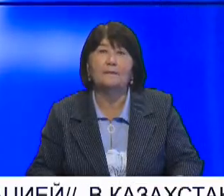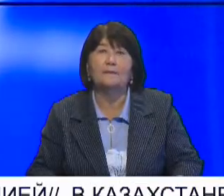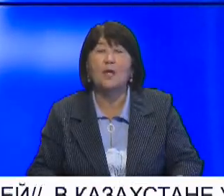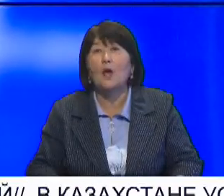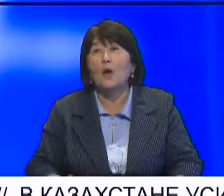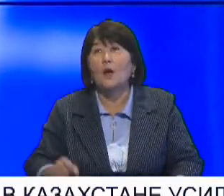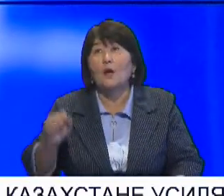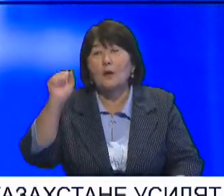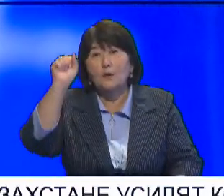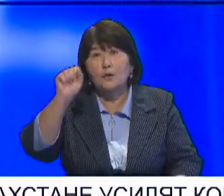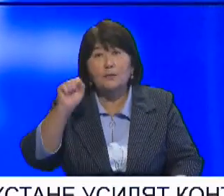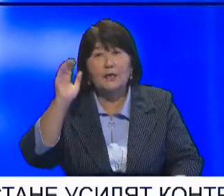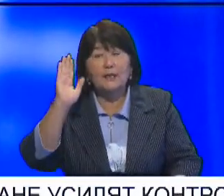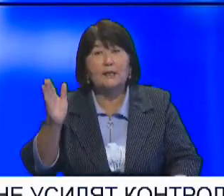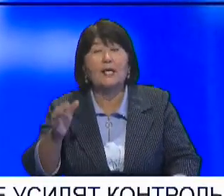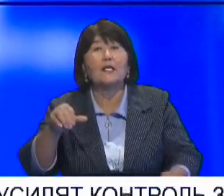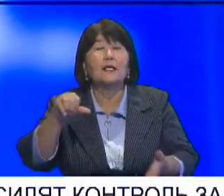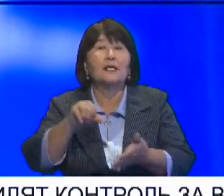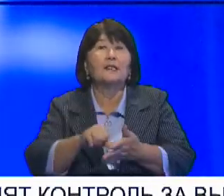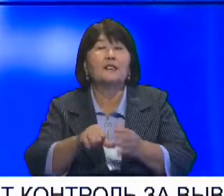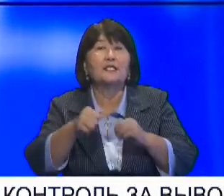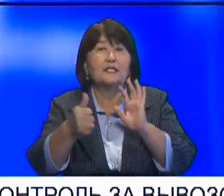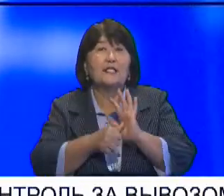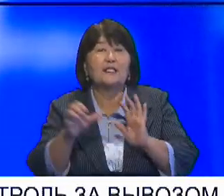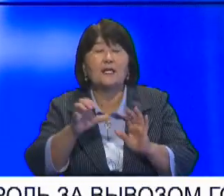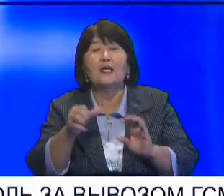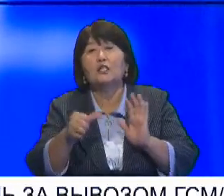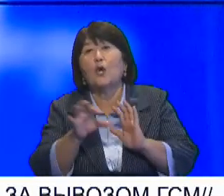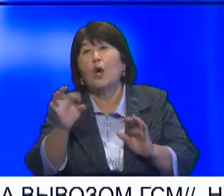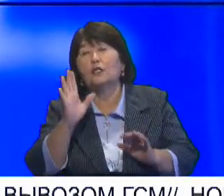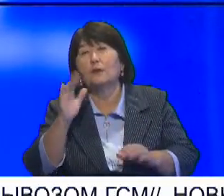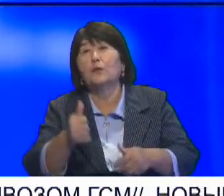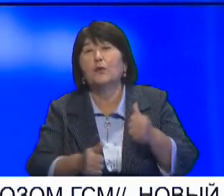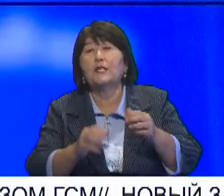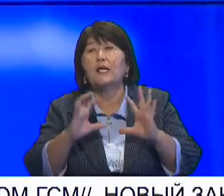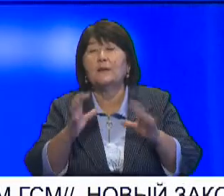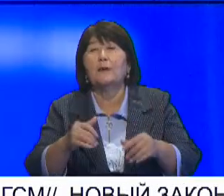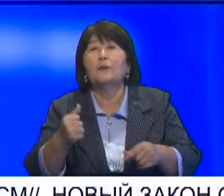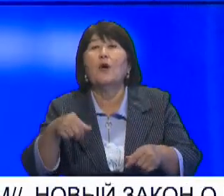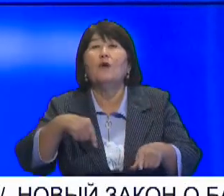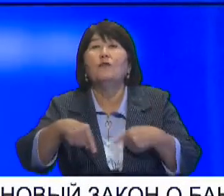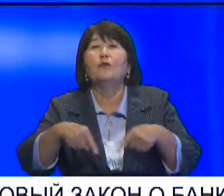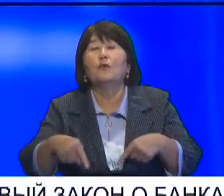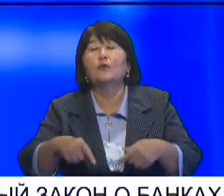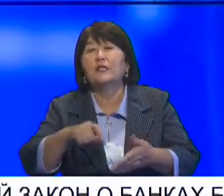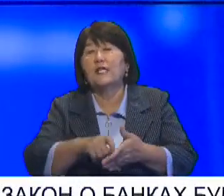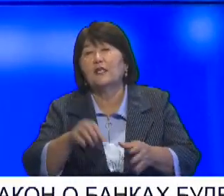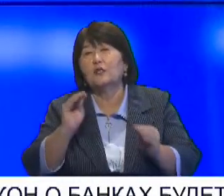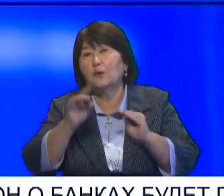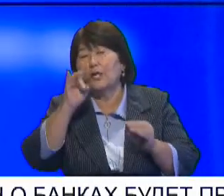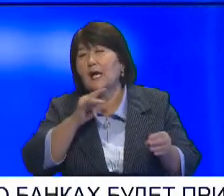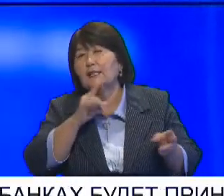в в Узбекистане с 14 сентября по 6 октября пройдёт Чемпионат мира по футзалу сборная Казахстана